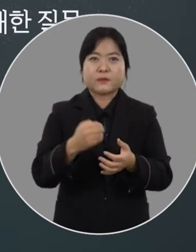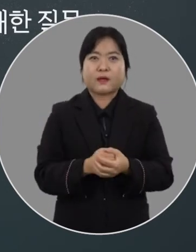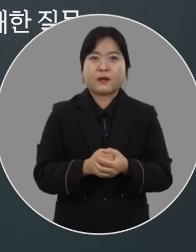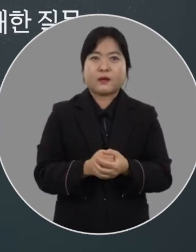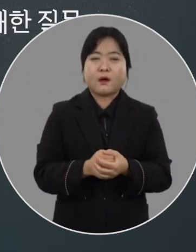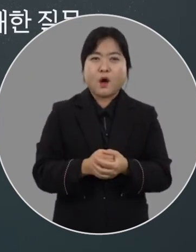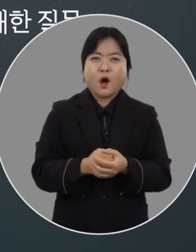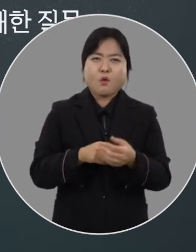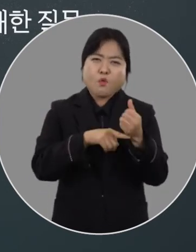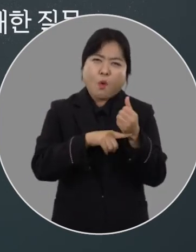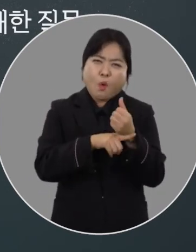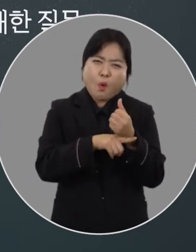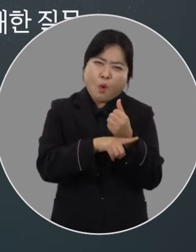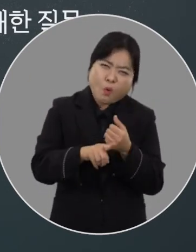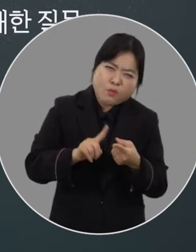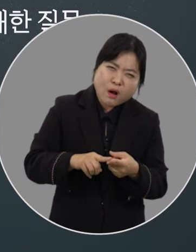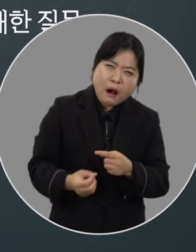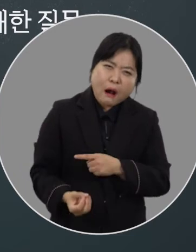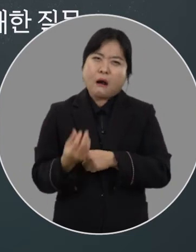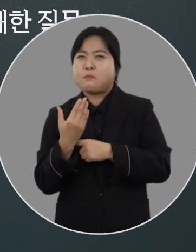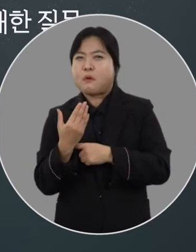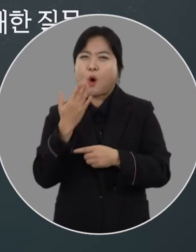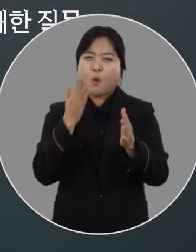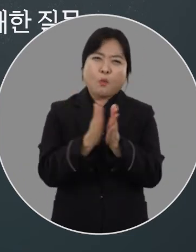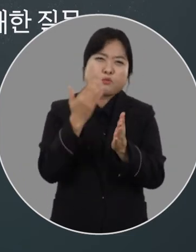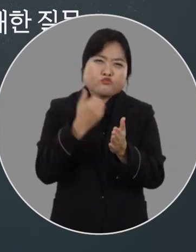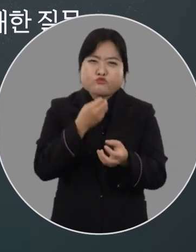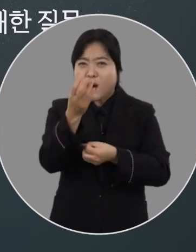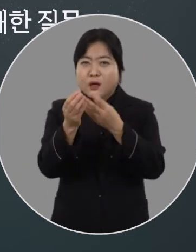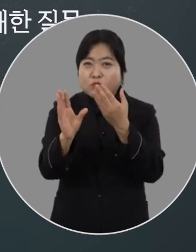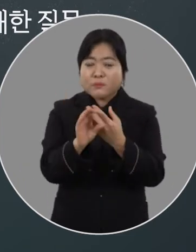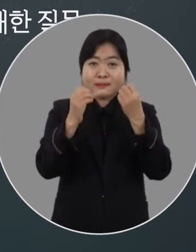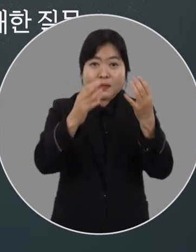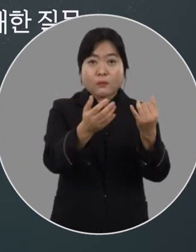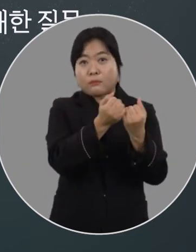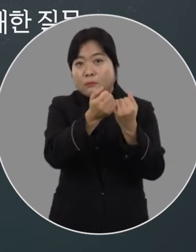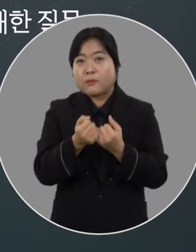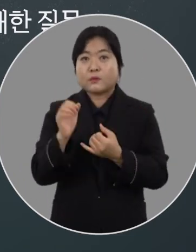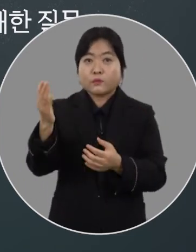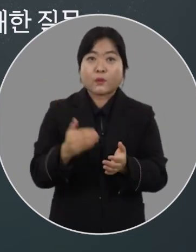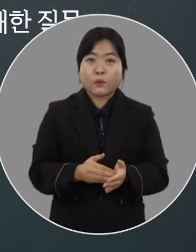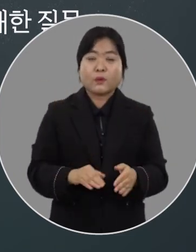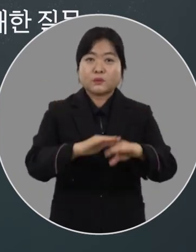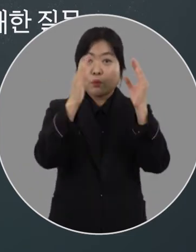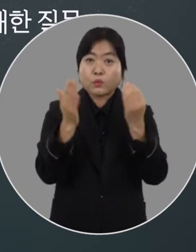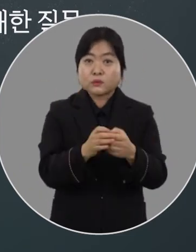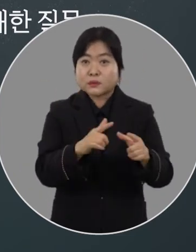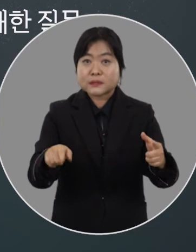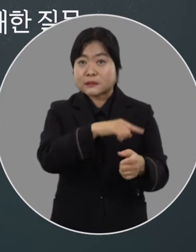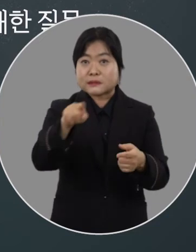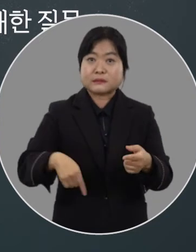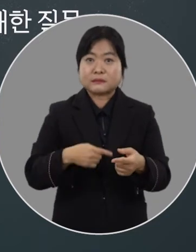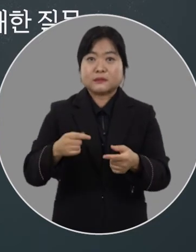됩니다. 고문을 못 이겨서 이것을 공범들을 대게 되면 새로운 마녀들이 생겨났고요. 이 모든 것들을